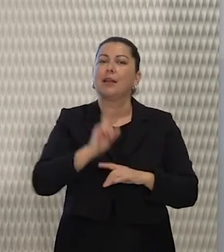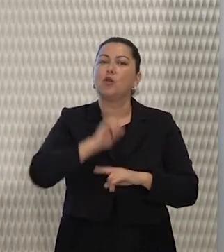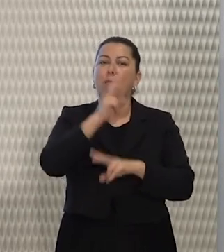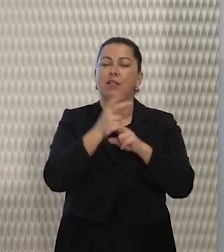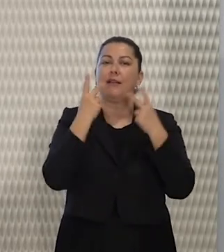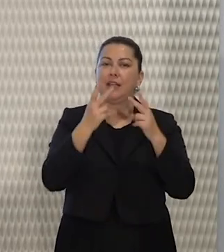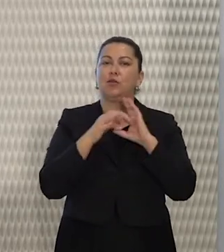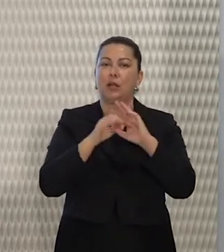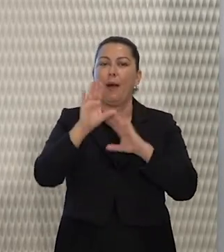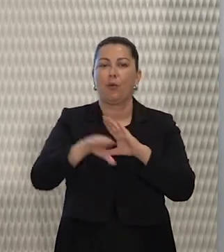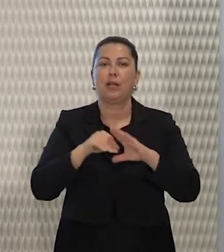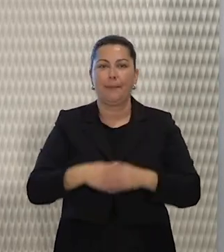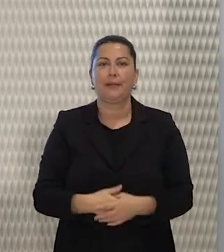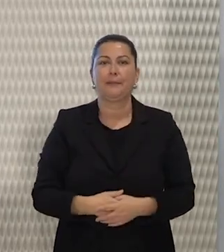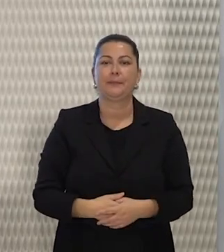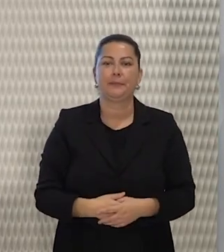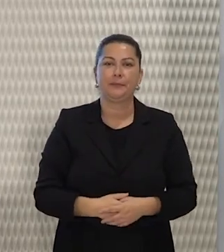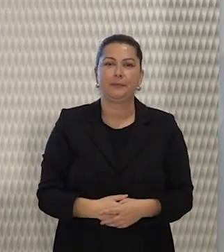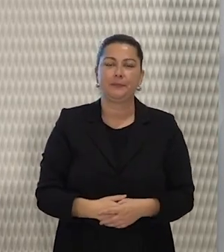wichtig für die Unternehmen?